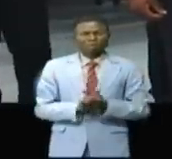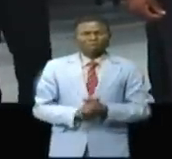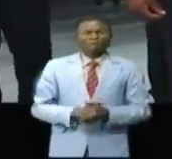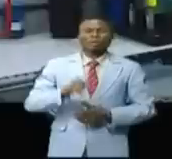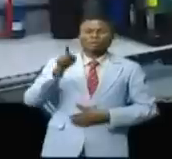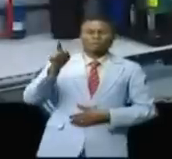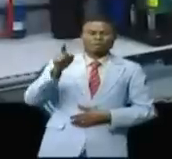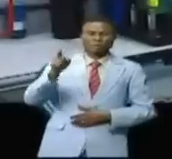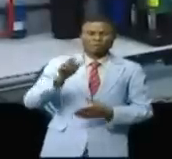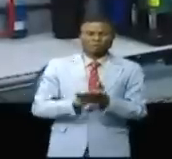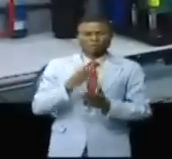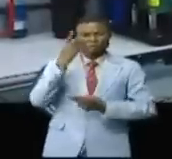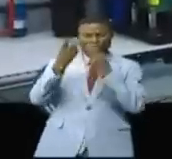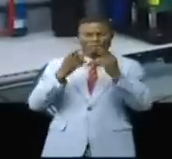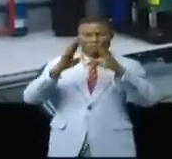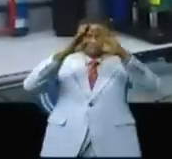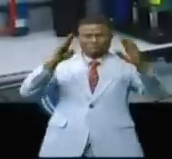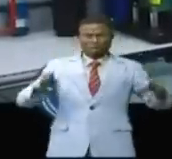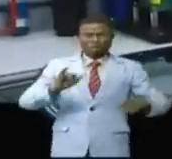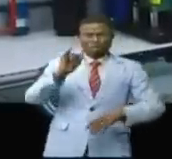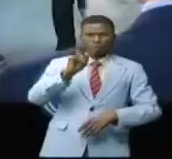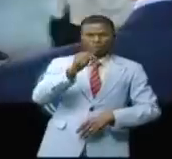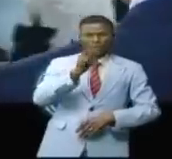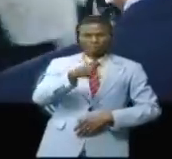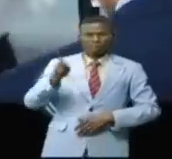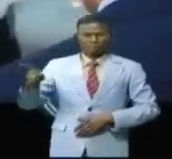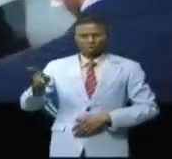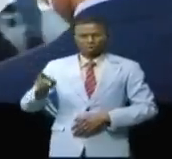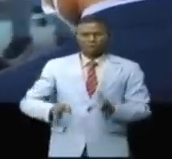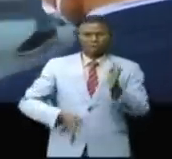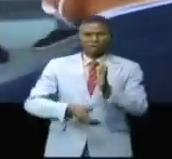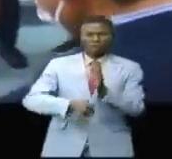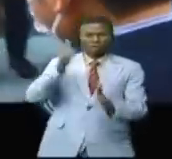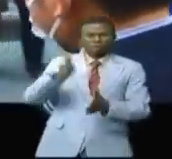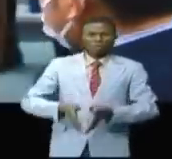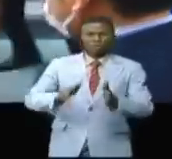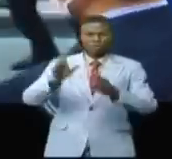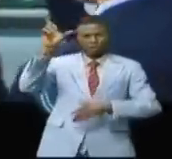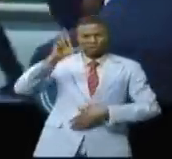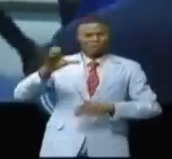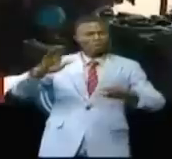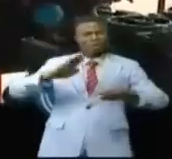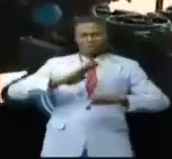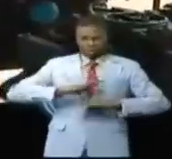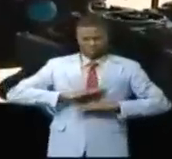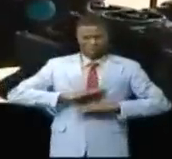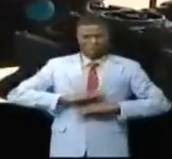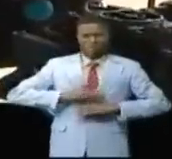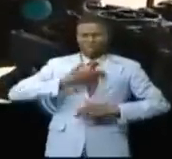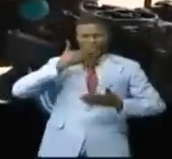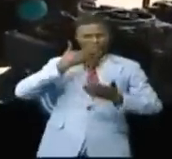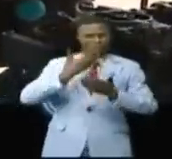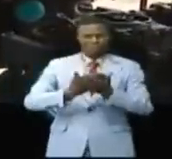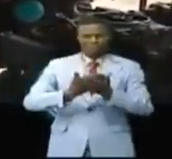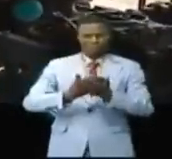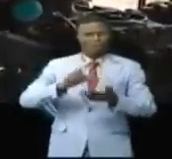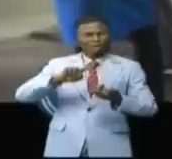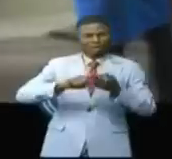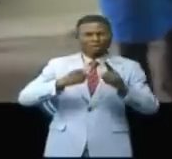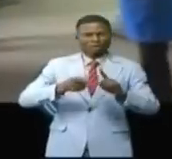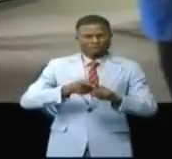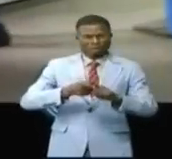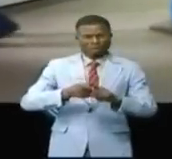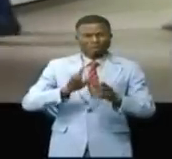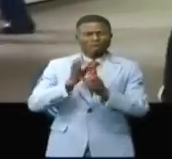bout a visité les locaux de l'iep est située sur la 11e rue limete et s'est dit satisfait de cette bonne et franche collaboration qui se